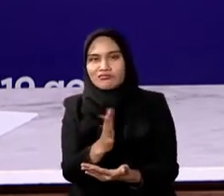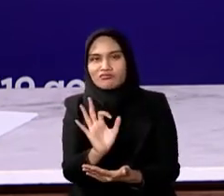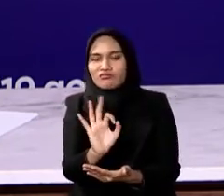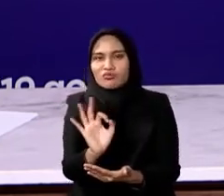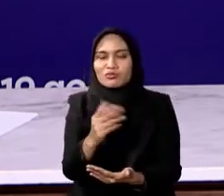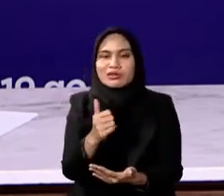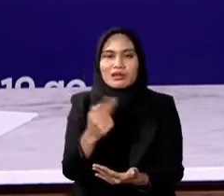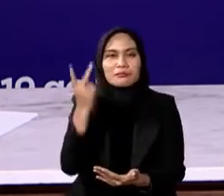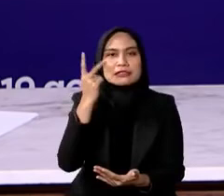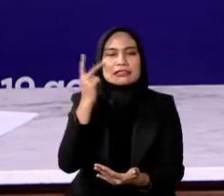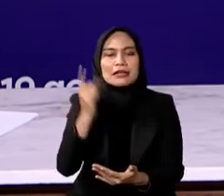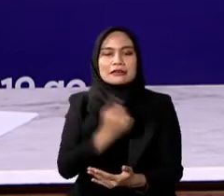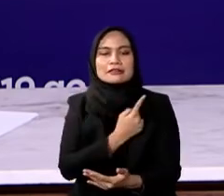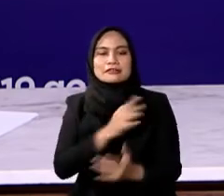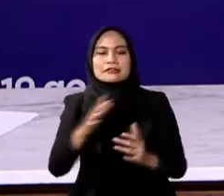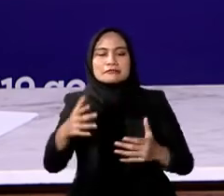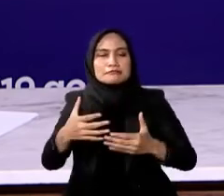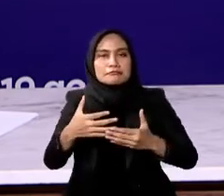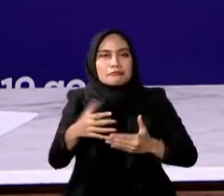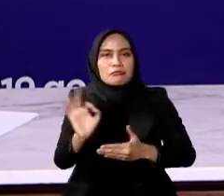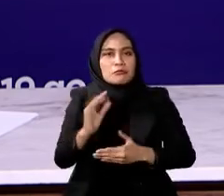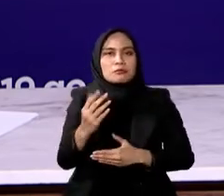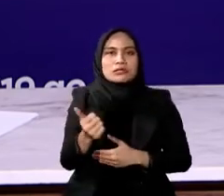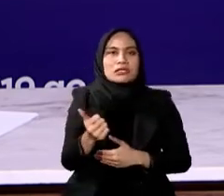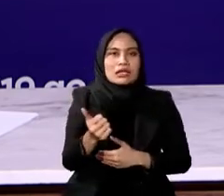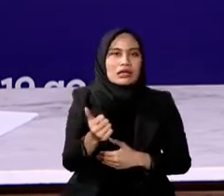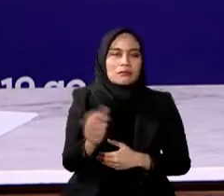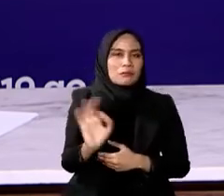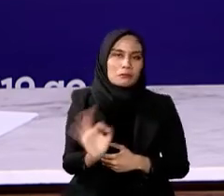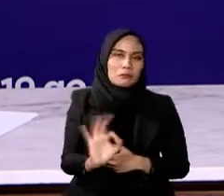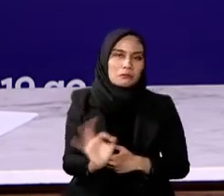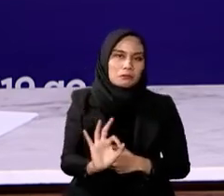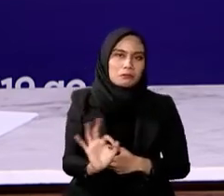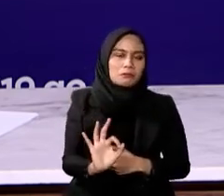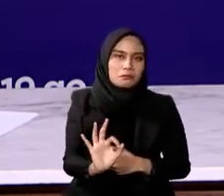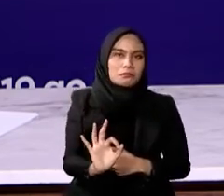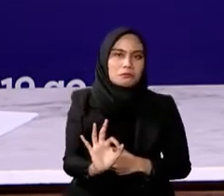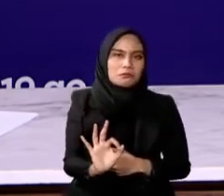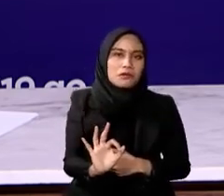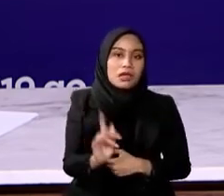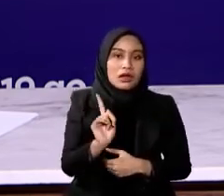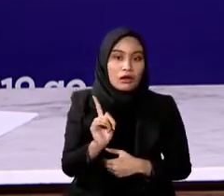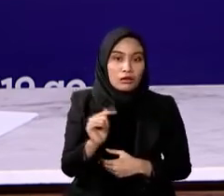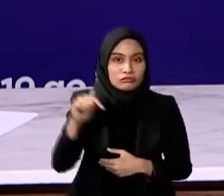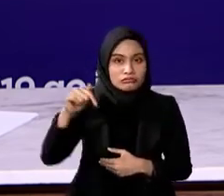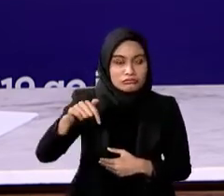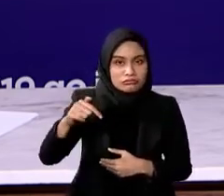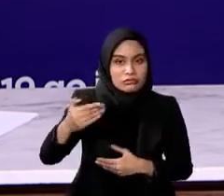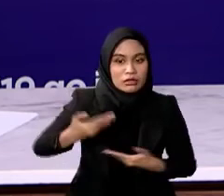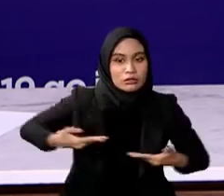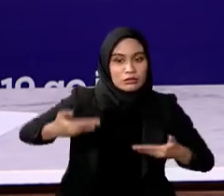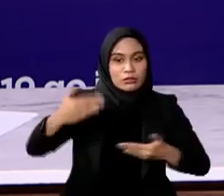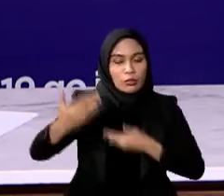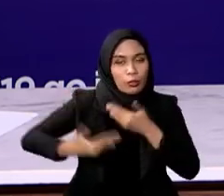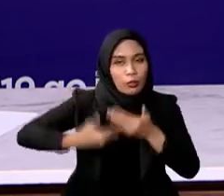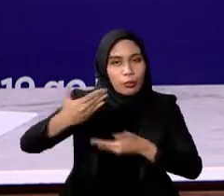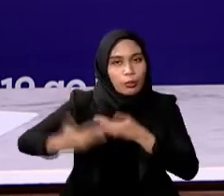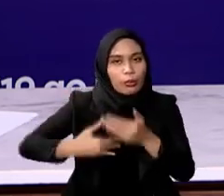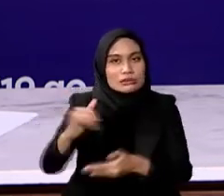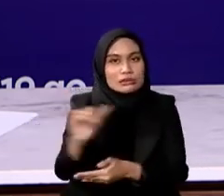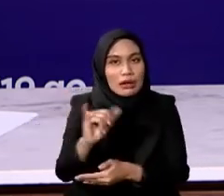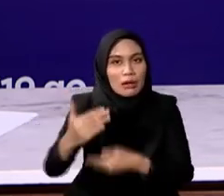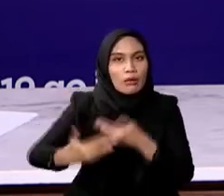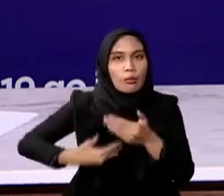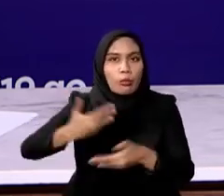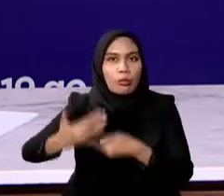lain di tengah pandemi yang belum berakhir ini. Jika keadaan ini terus berlangsung, ini seperti